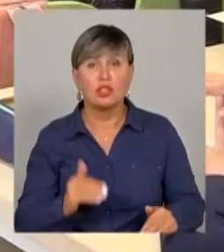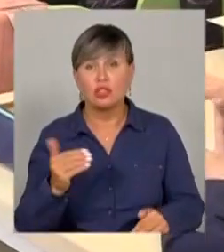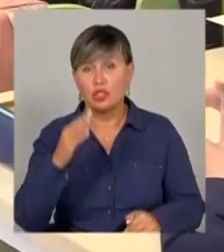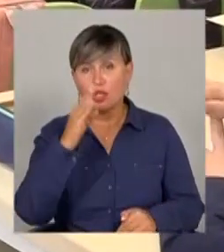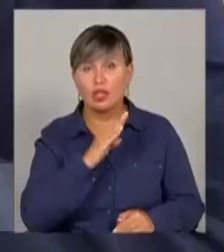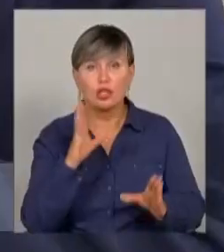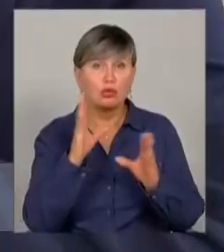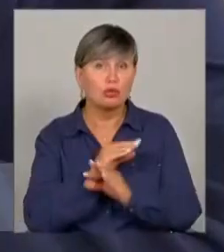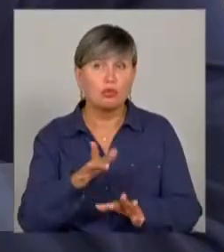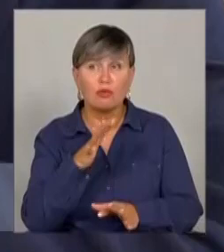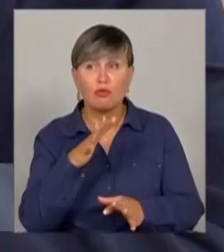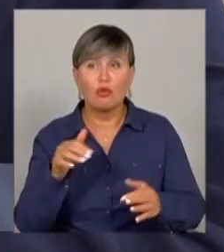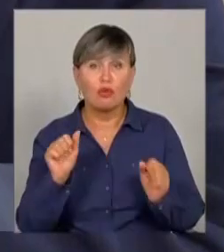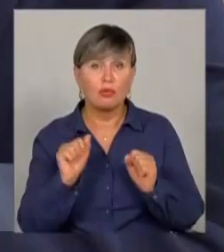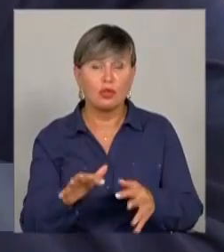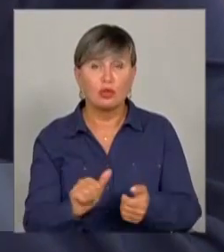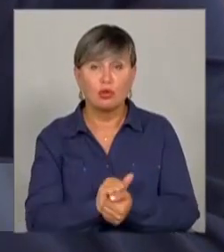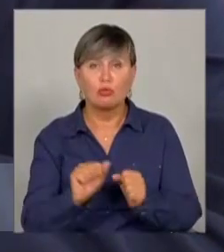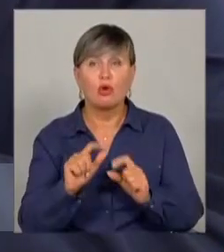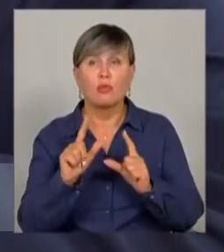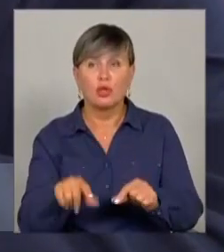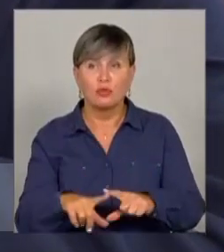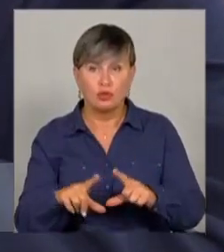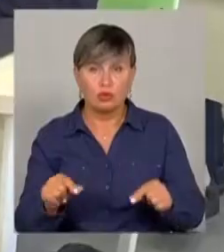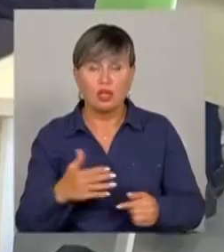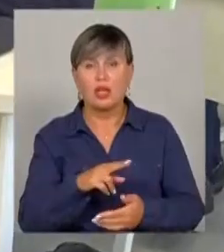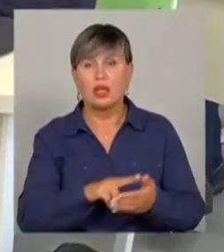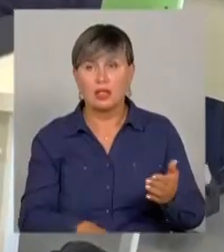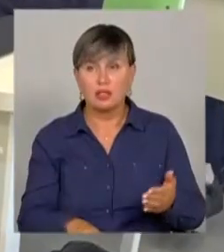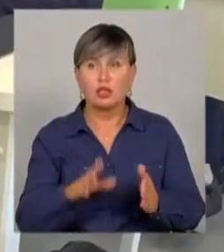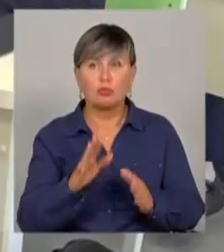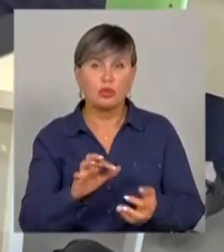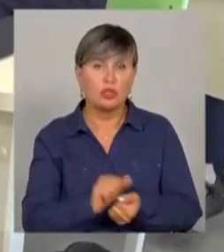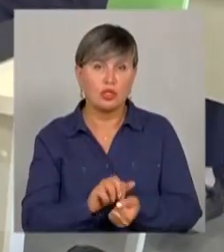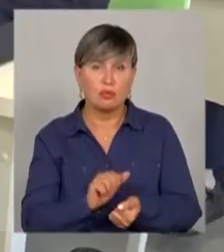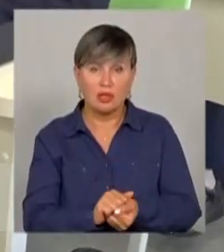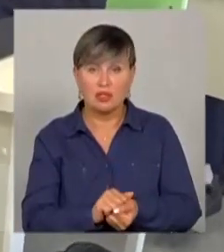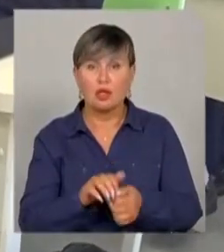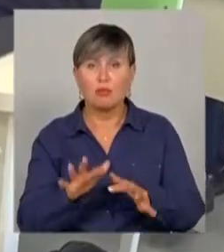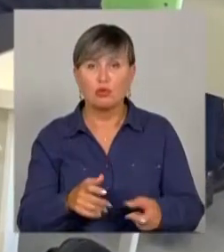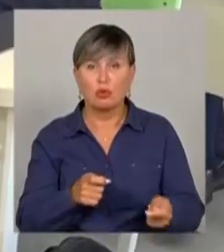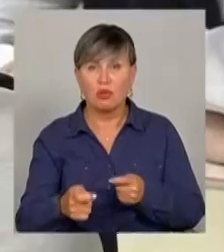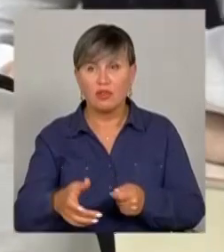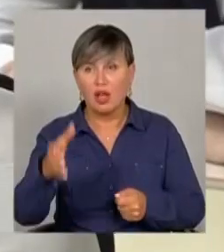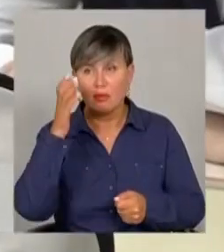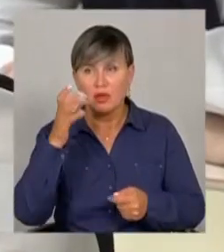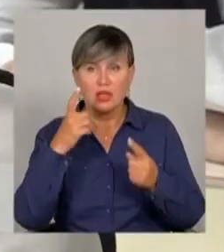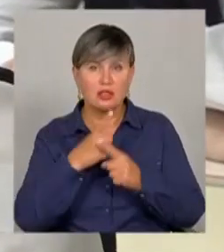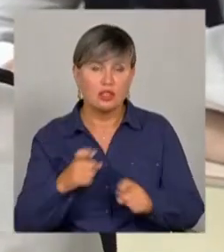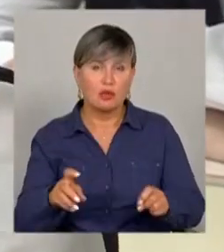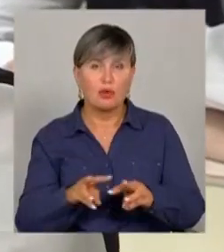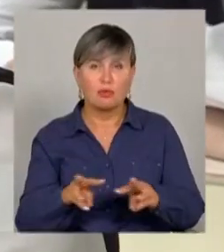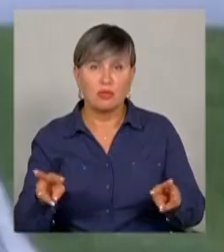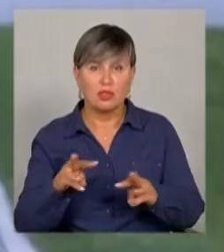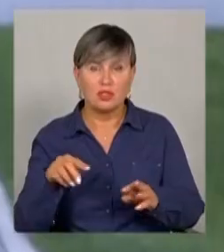не успели вовремя сдать документы, смогут пойти в школу. Их регистрацией будут заниматься местные управления образования, сообщили в